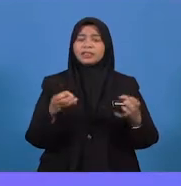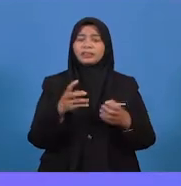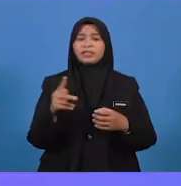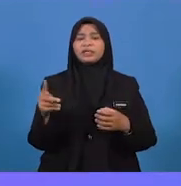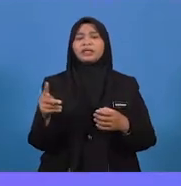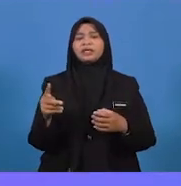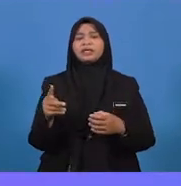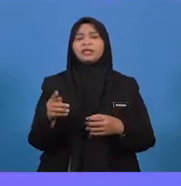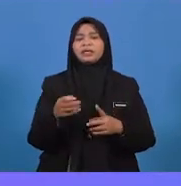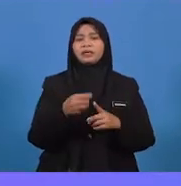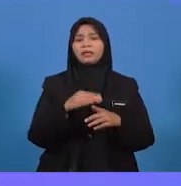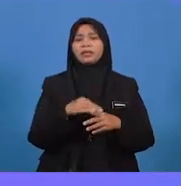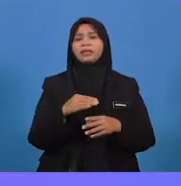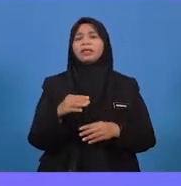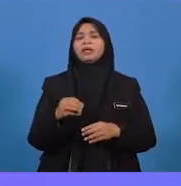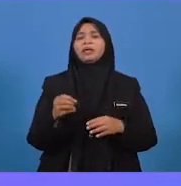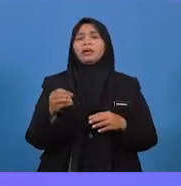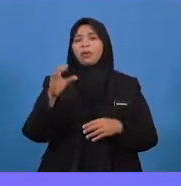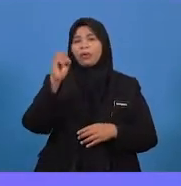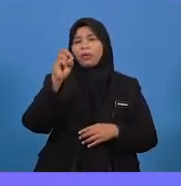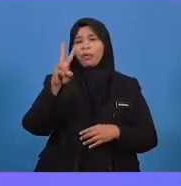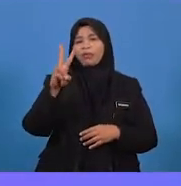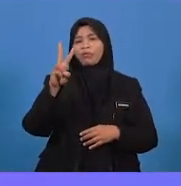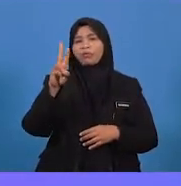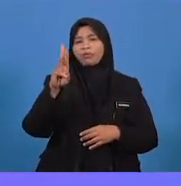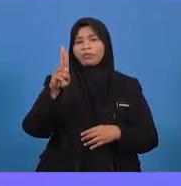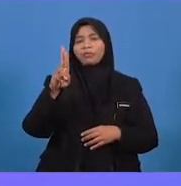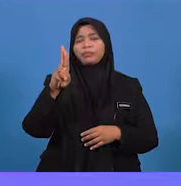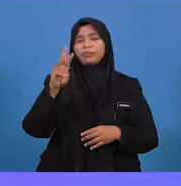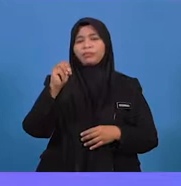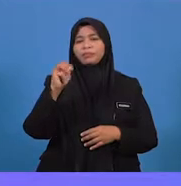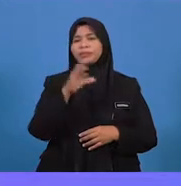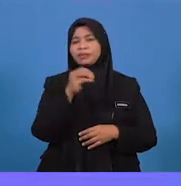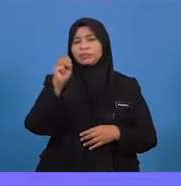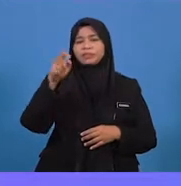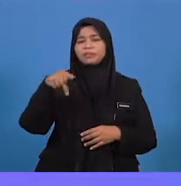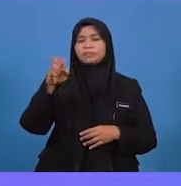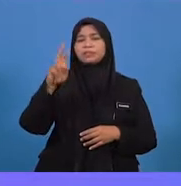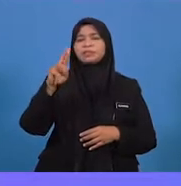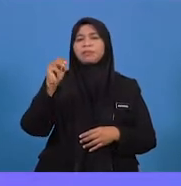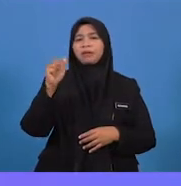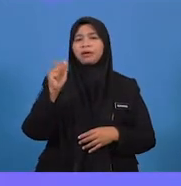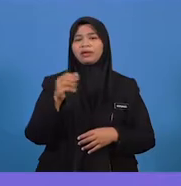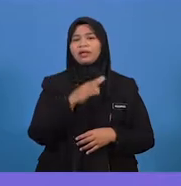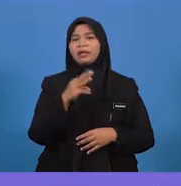melalui persenyawaan antara ovum dan sperma yang terdapat pada air